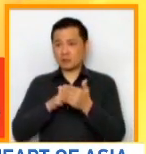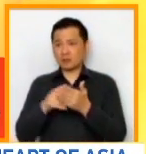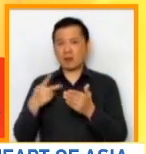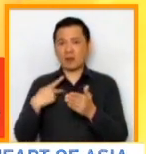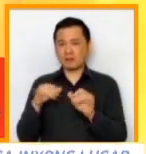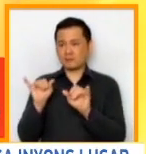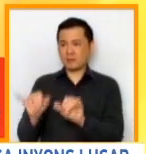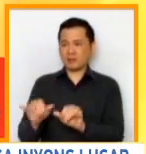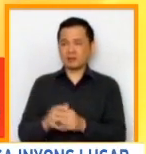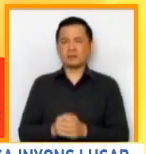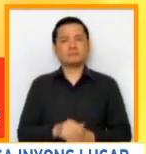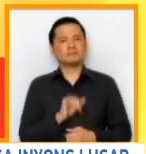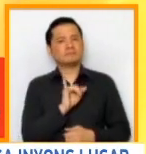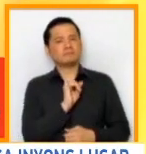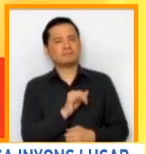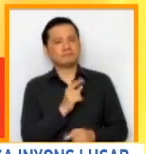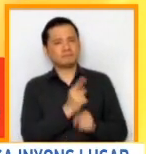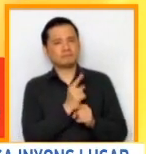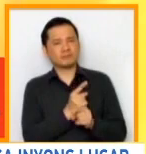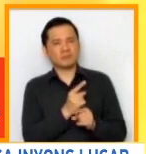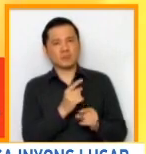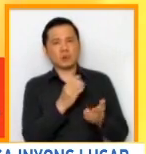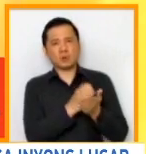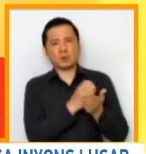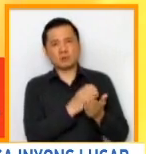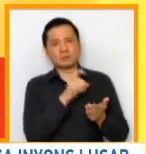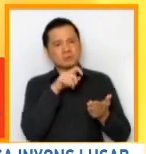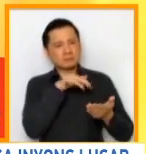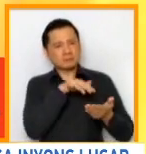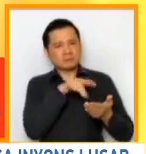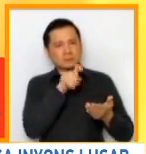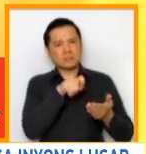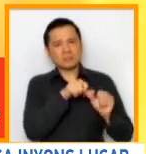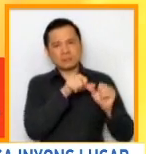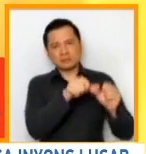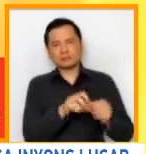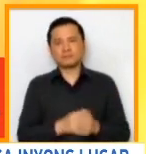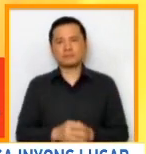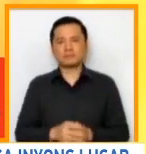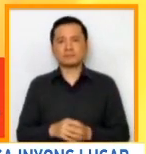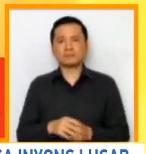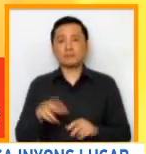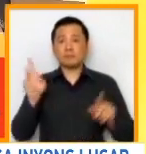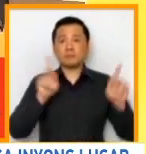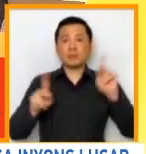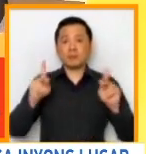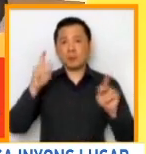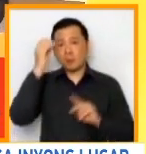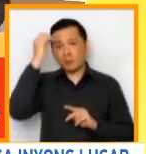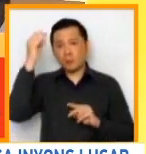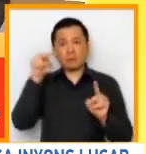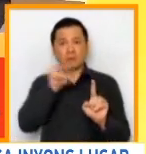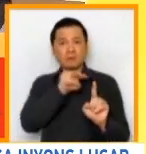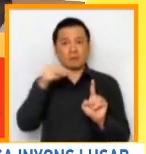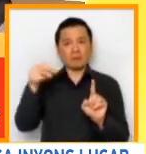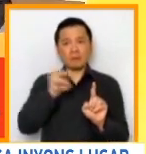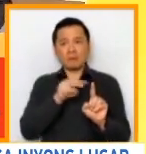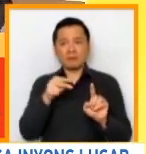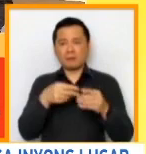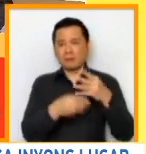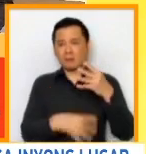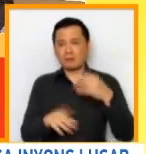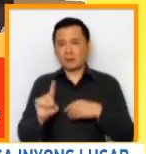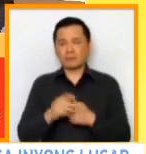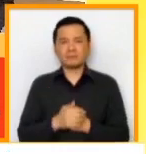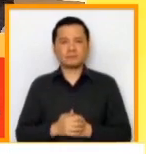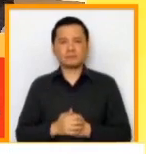yun, di kailangan matigil. Oo, pag-iingat na lang. Ano naman kaya ang boses ng masa, Ivan? Uy, paborang karamihan sa mga kapuso